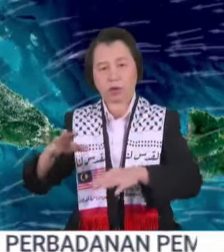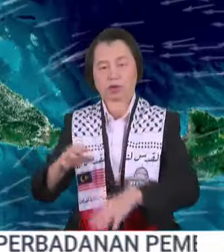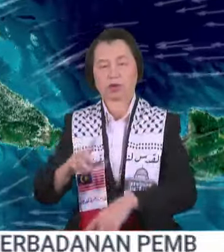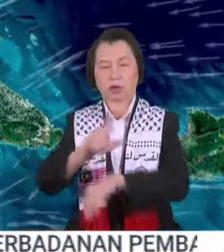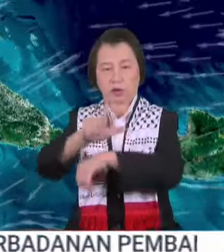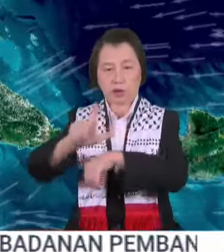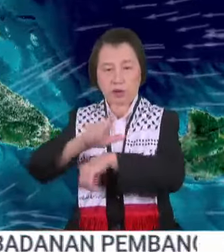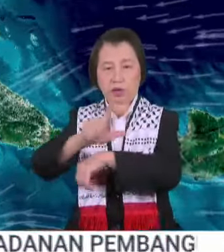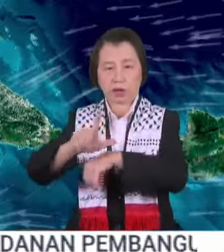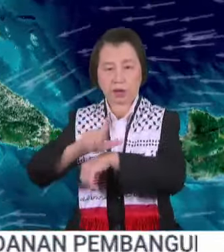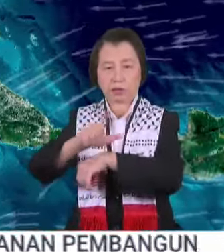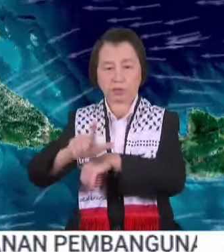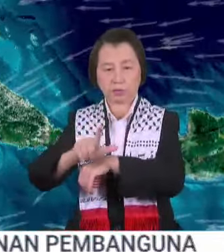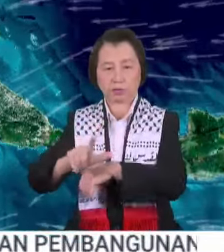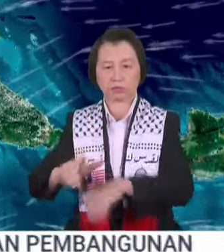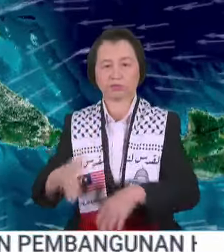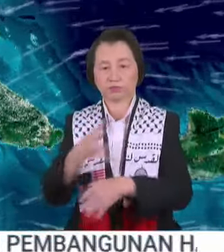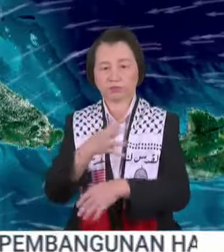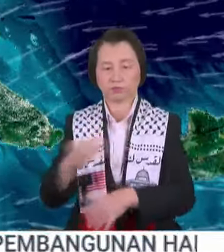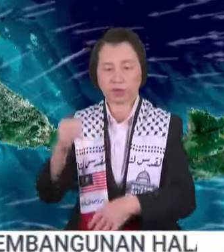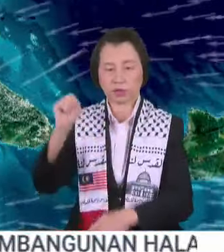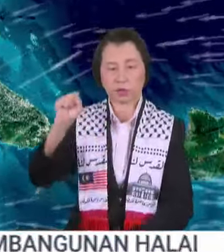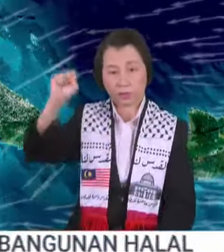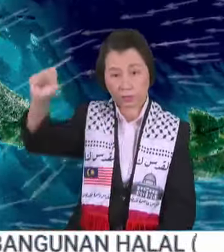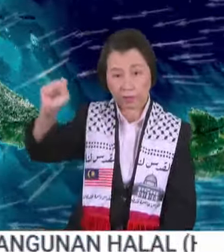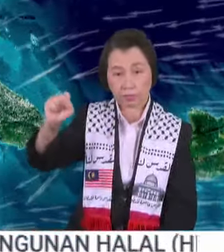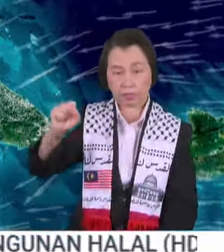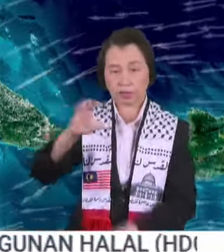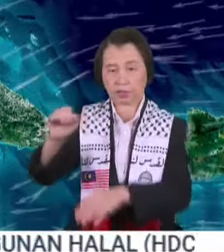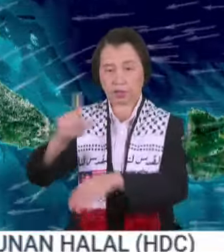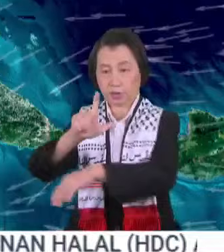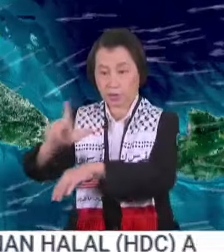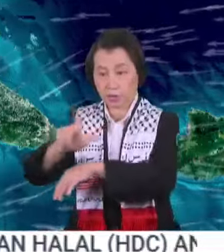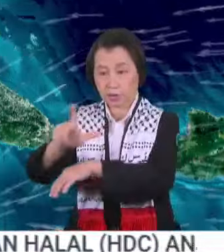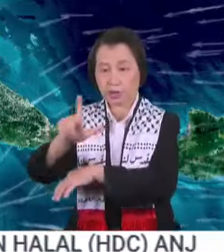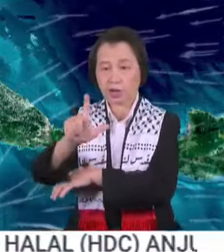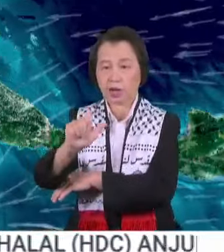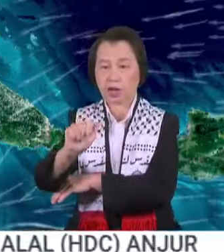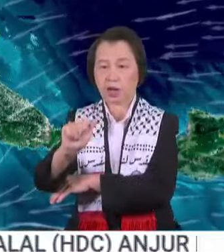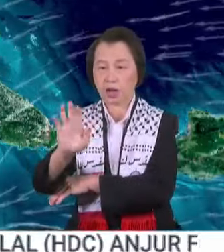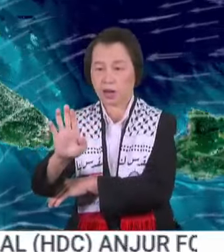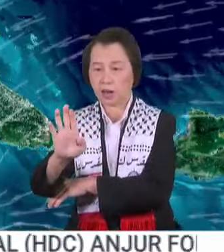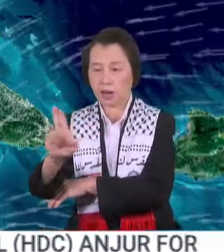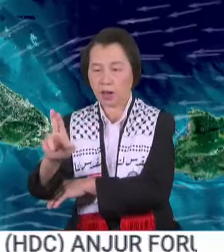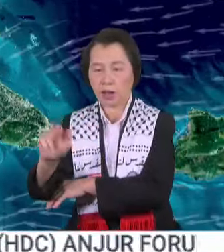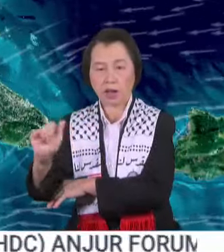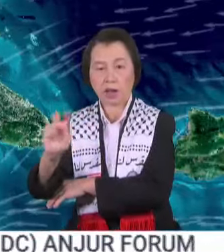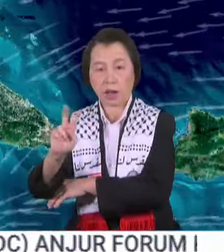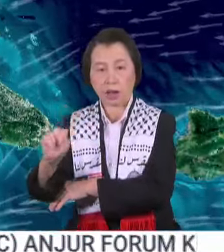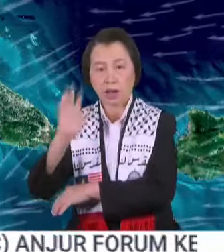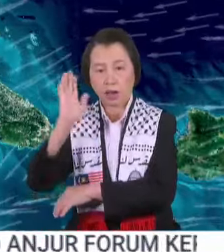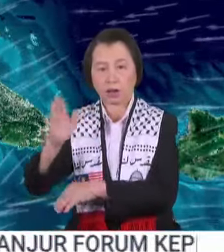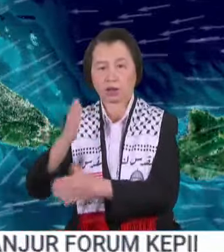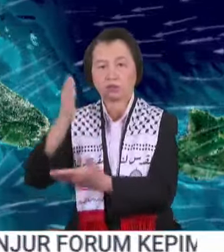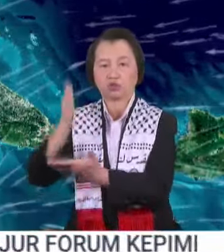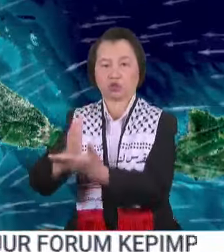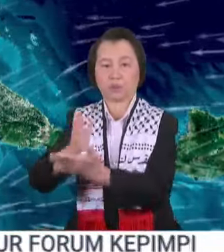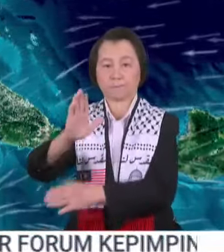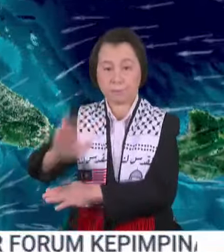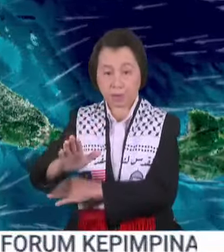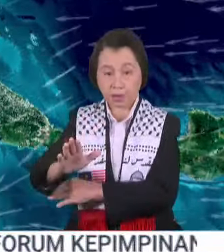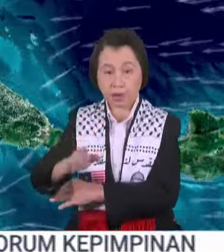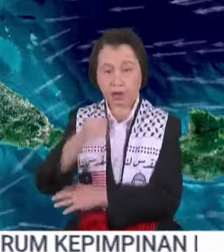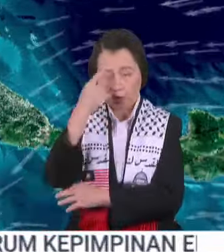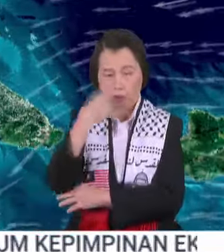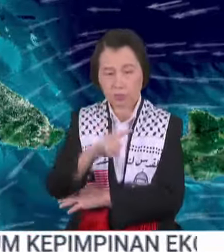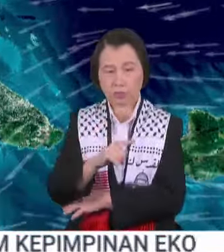Persekutuan Labuan. Dan keadaan cuaca di negeri Sabah dan Labuan ini dijangka boleh beransur reda menjelang ke lewat petang nanti. Manakala